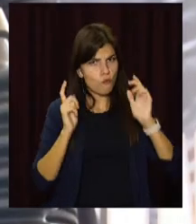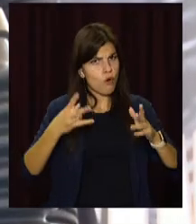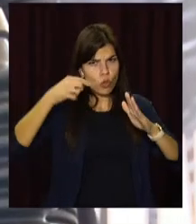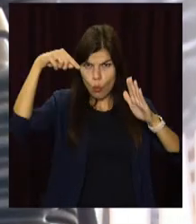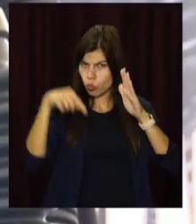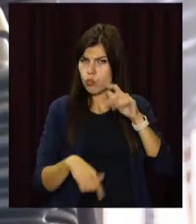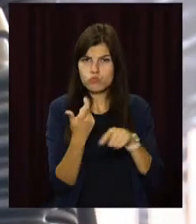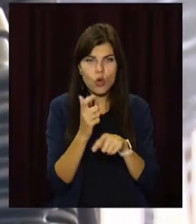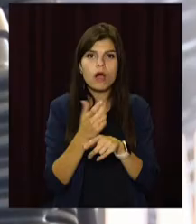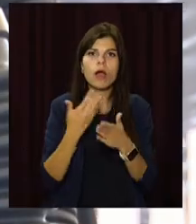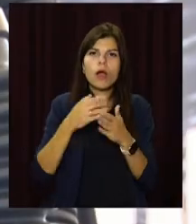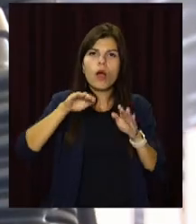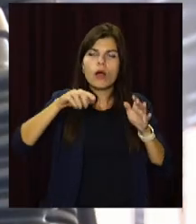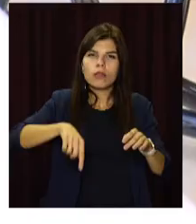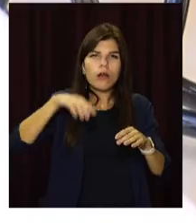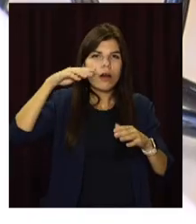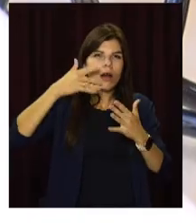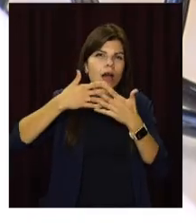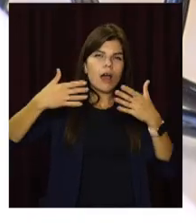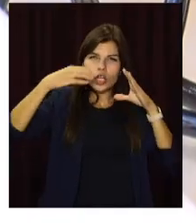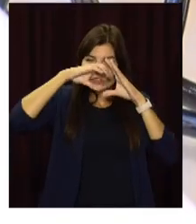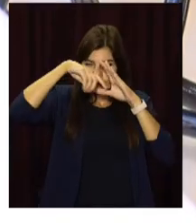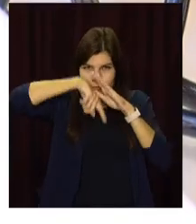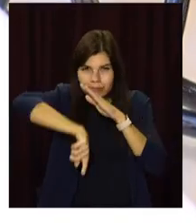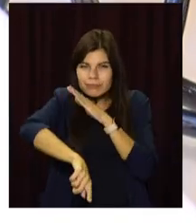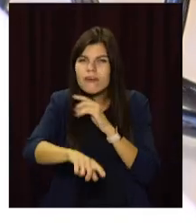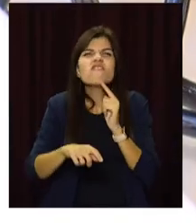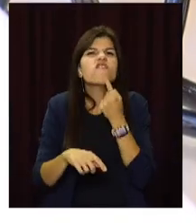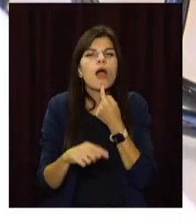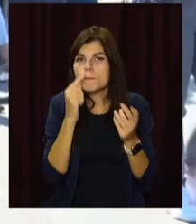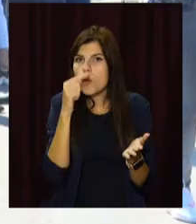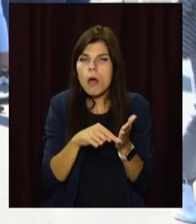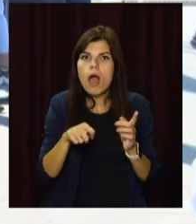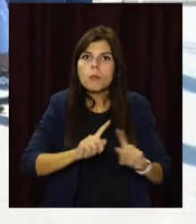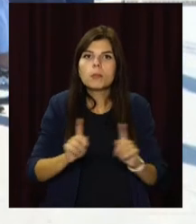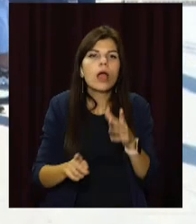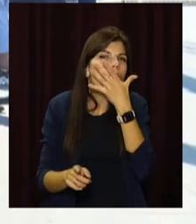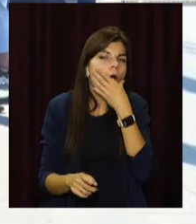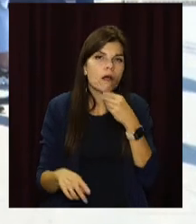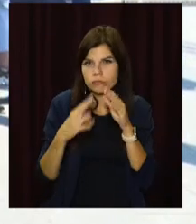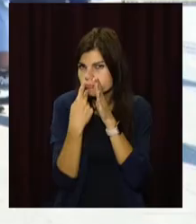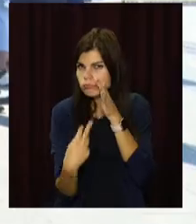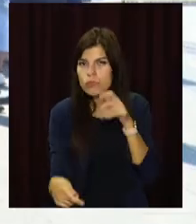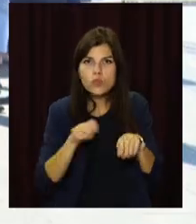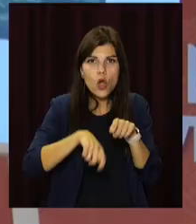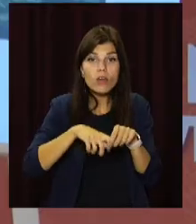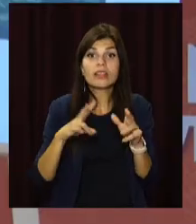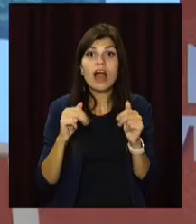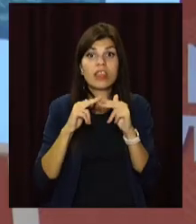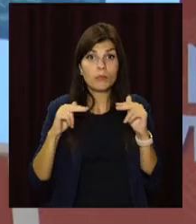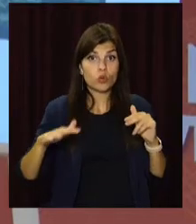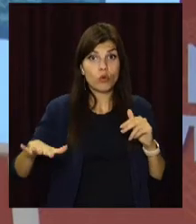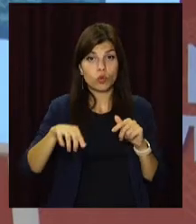глибини, досліджують печери, заповнені водою шахти та інші важкодоступні місця у водоймах. Багато таких місць і на